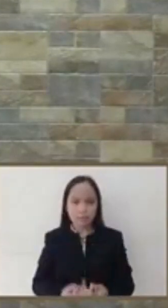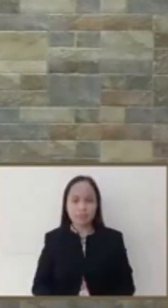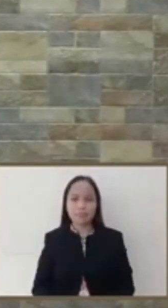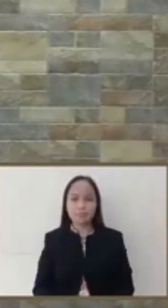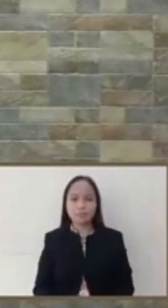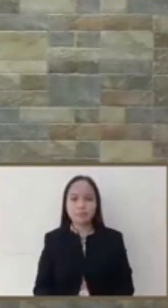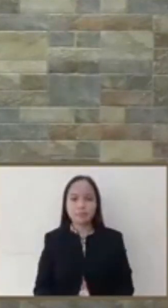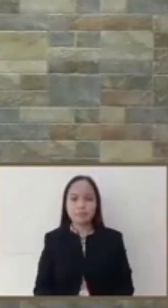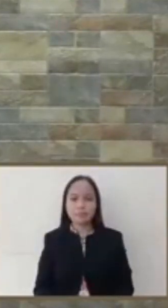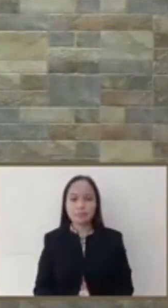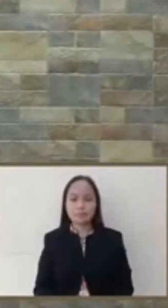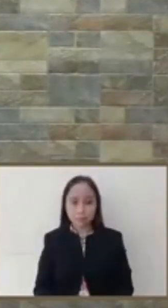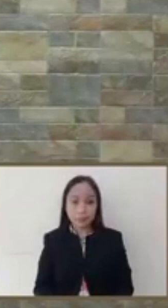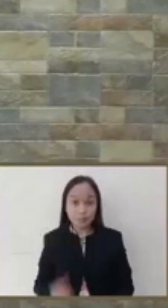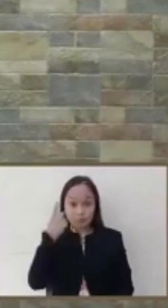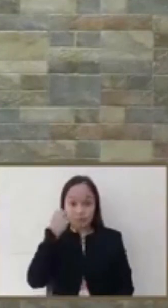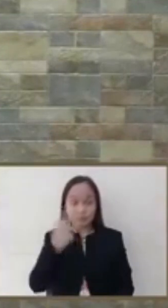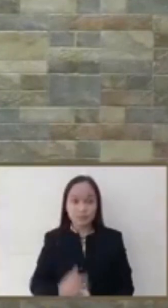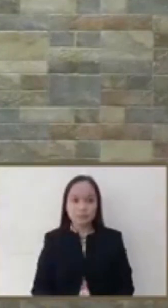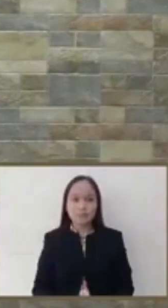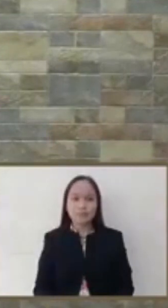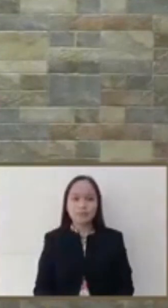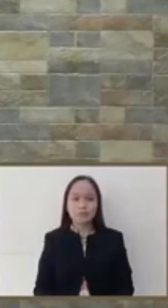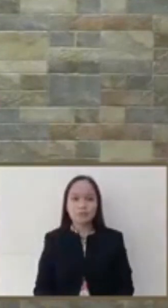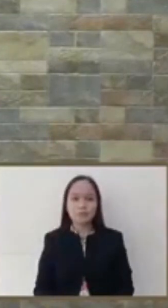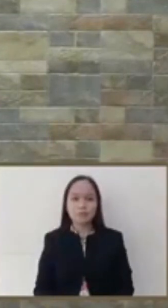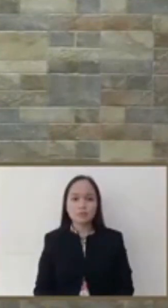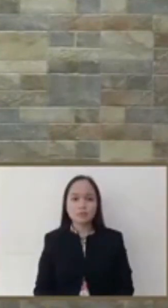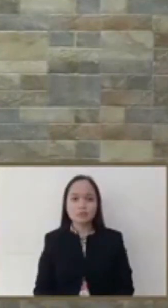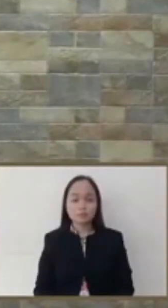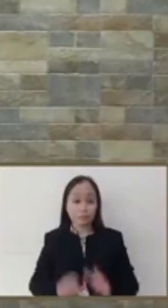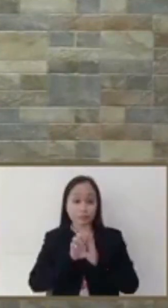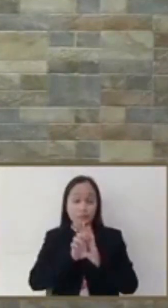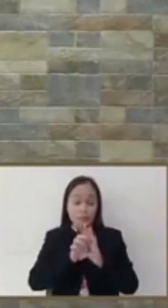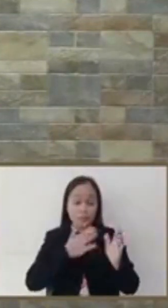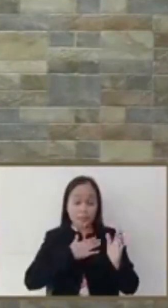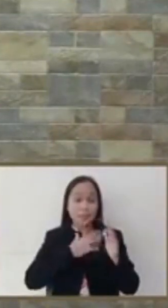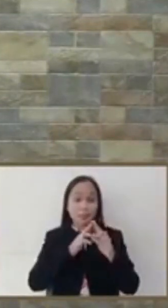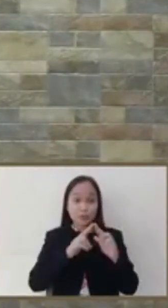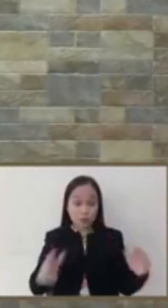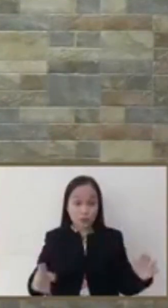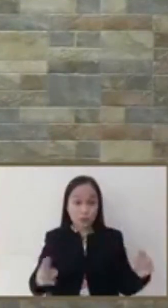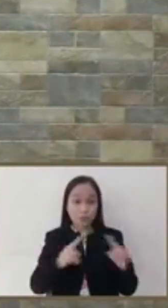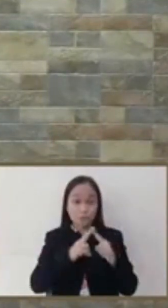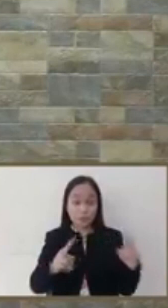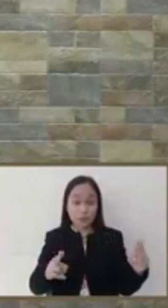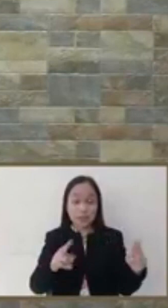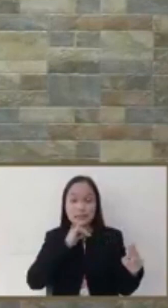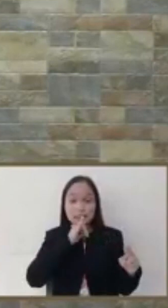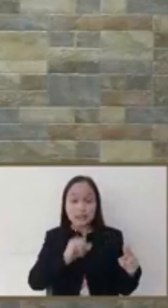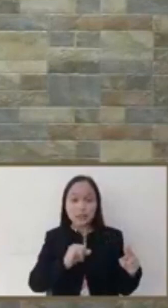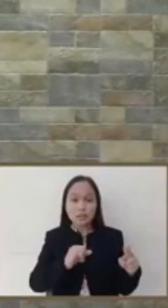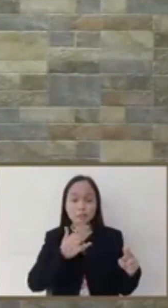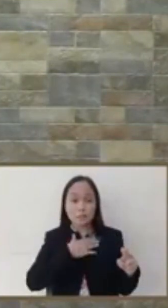Alright? You understand that? So anumang, yung bahay ko ay investment ko yan sa aking pamilya for